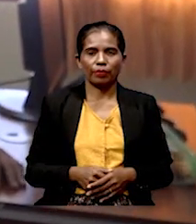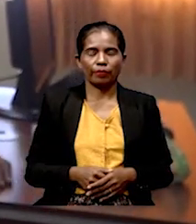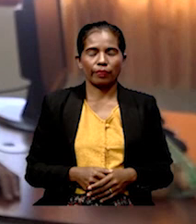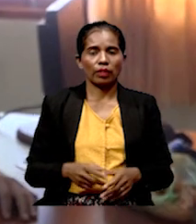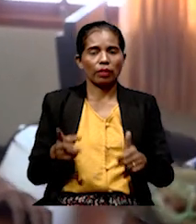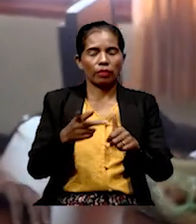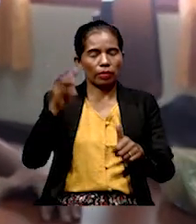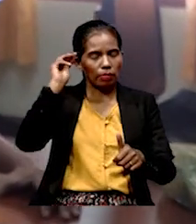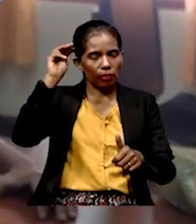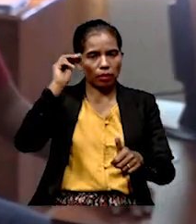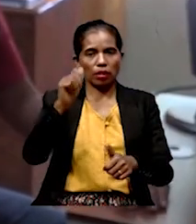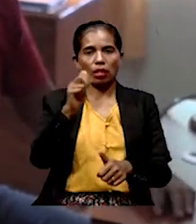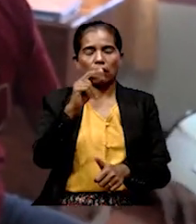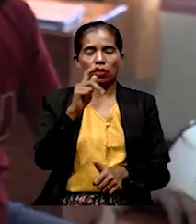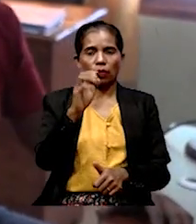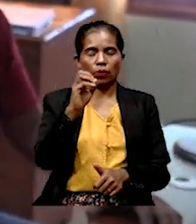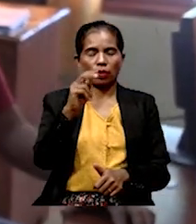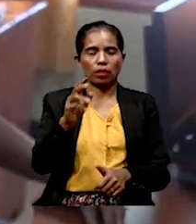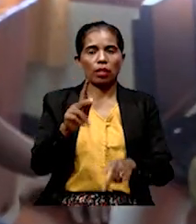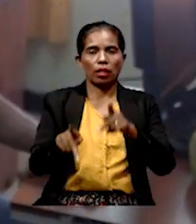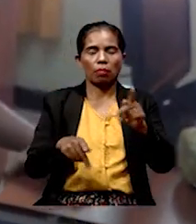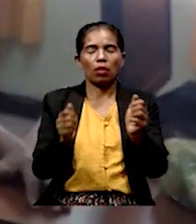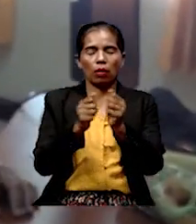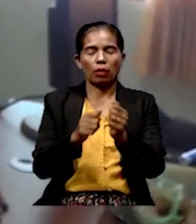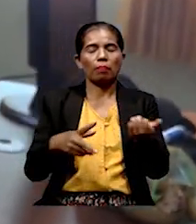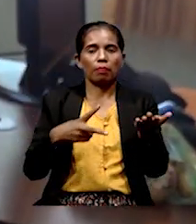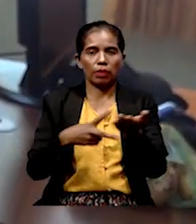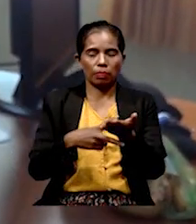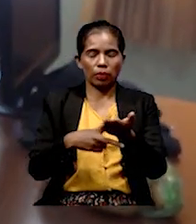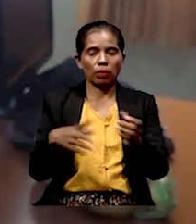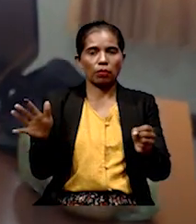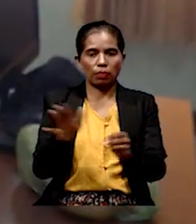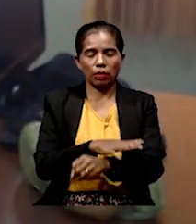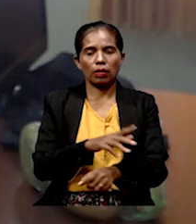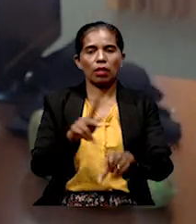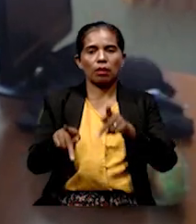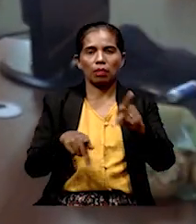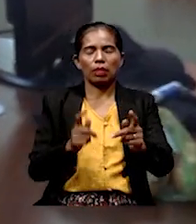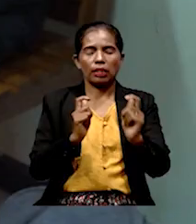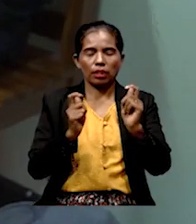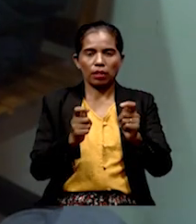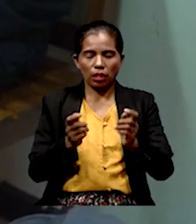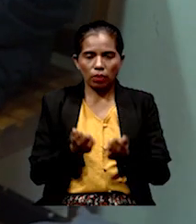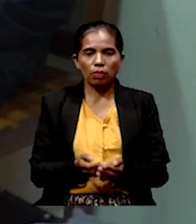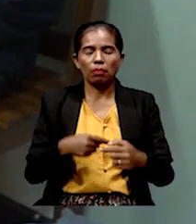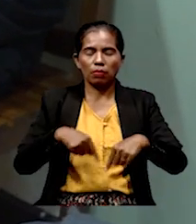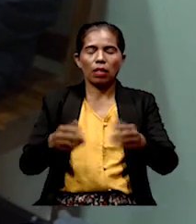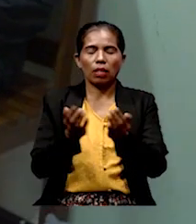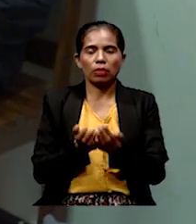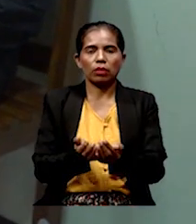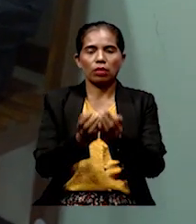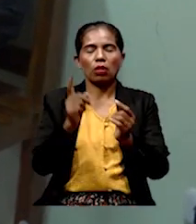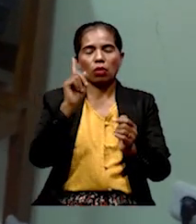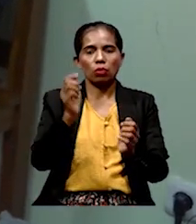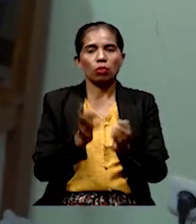Vice-ministro Interior Antonio Armindo ateten sidadang sirah pasaporte kompletu mai bebang hira toi hadili sidadang sirne tenta atu kontinua ba Australia ilegalmente hobero